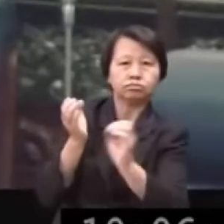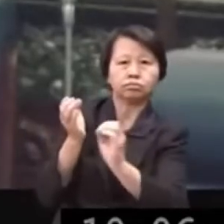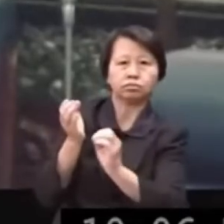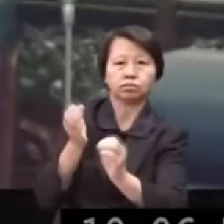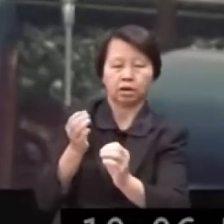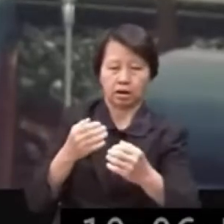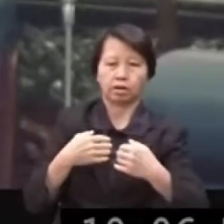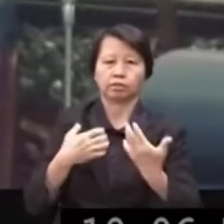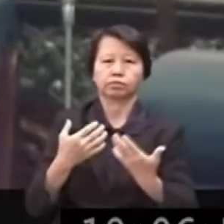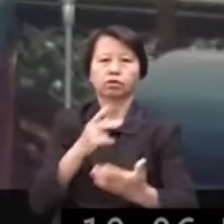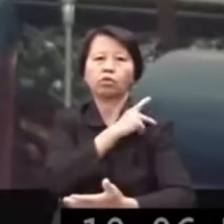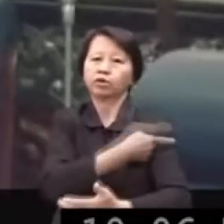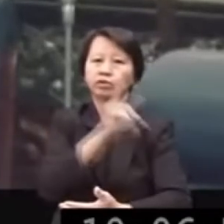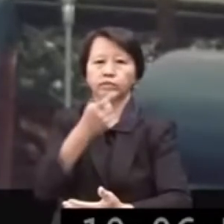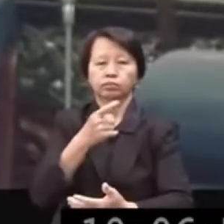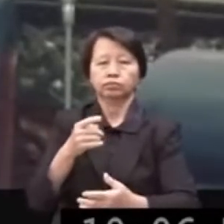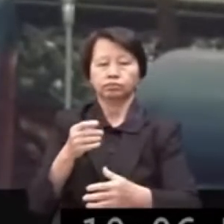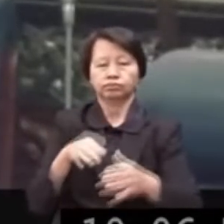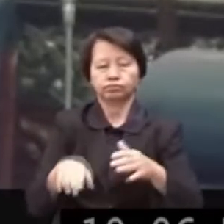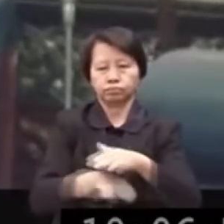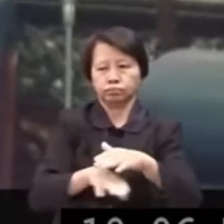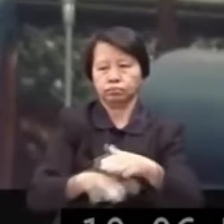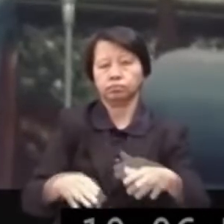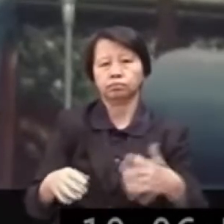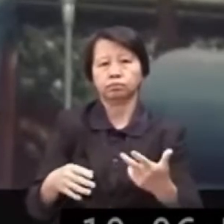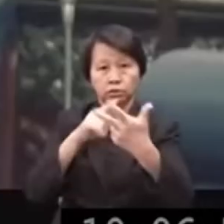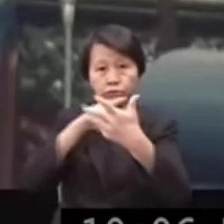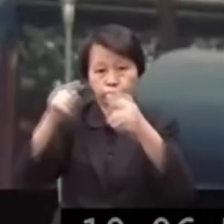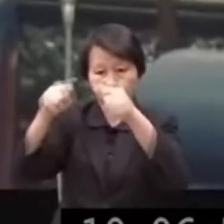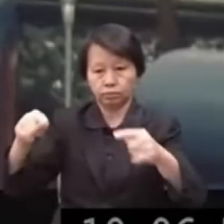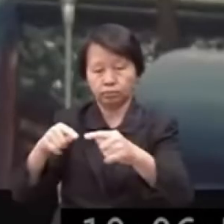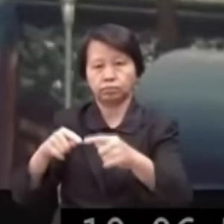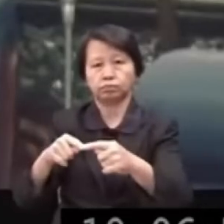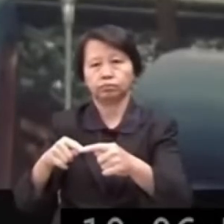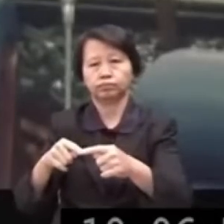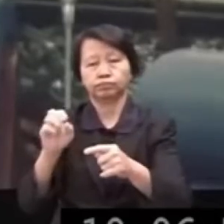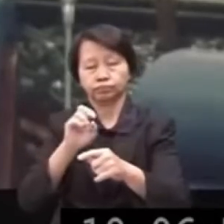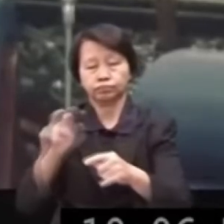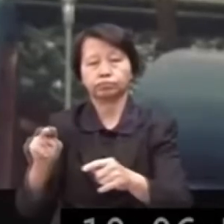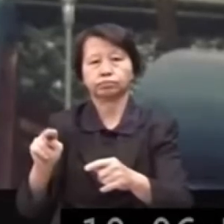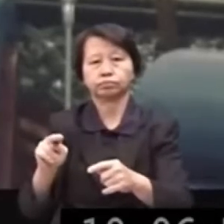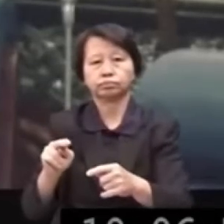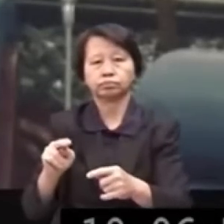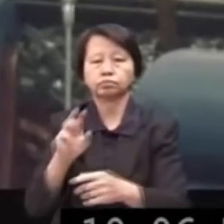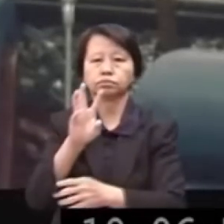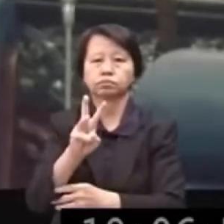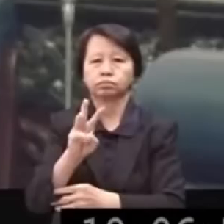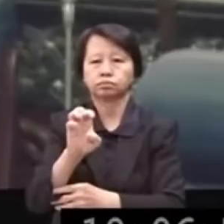R selaras dengan komitmen Australia di bawah telitian of new